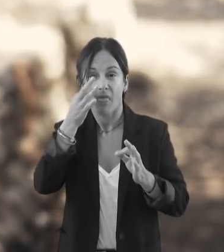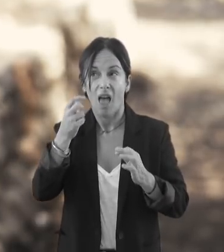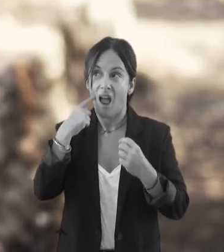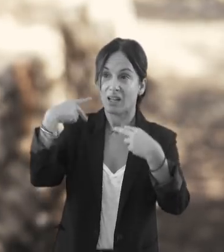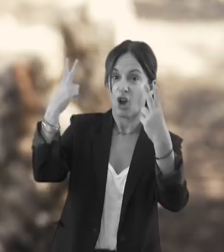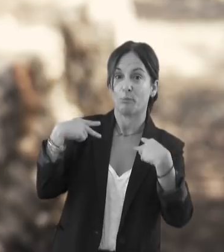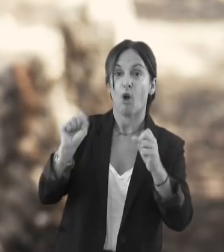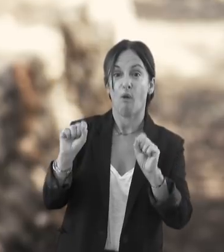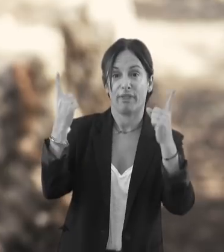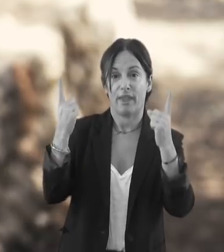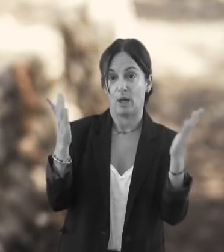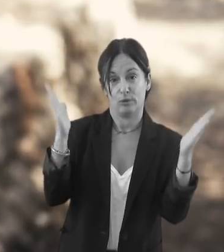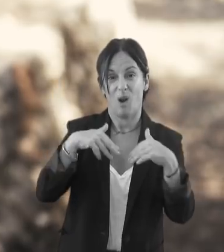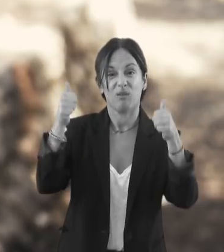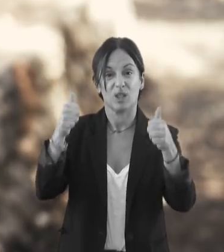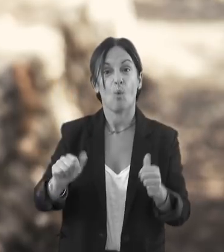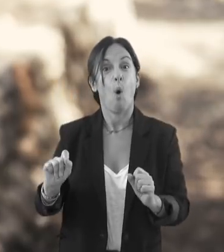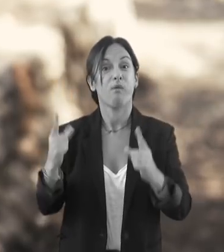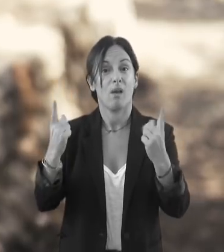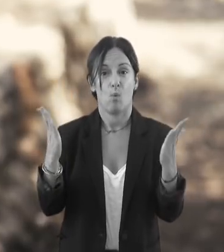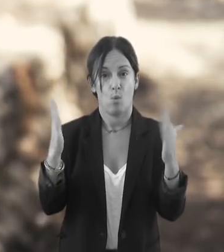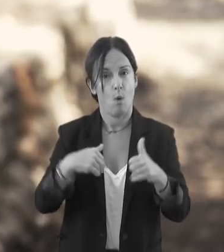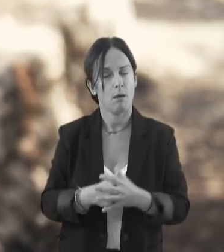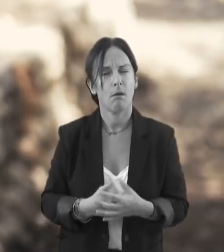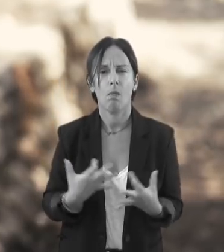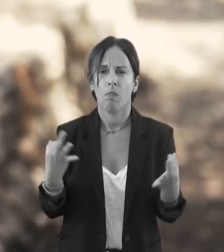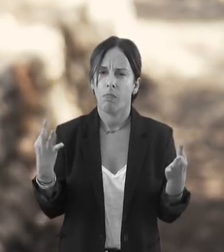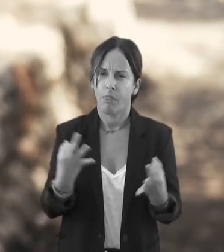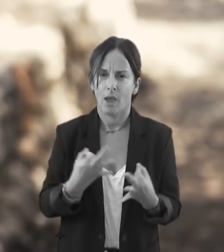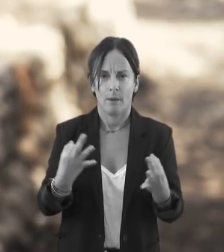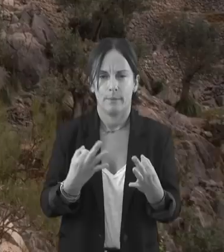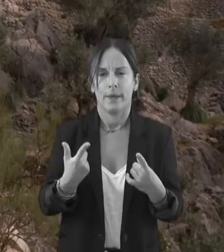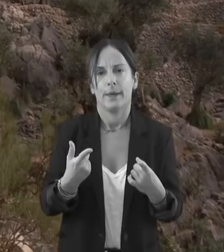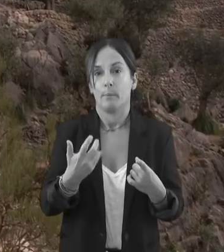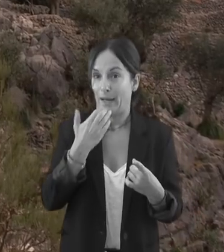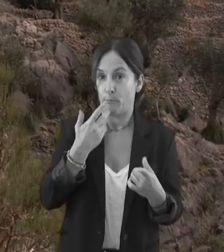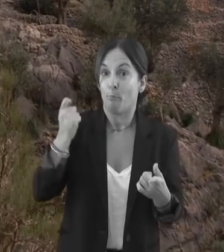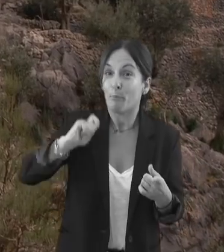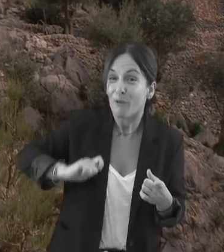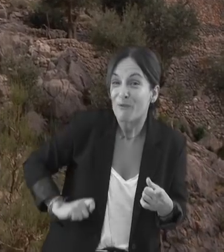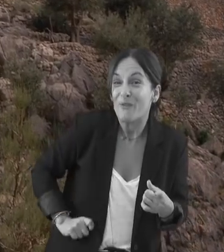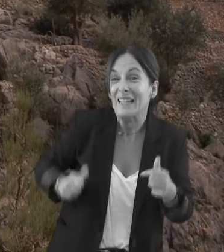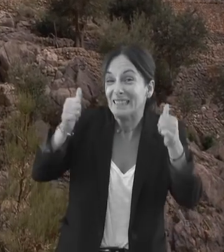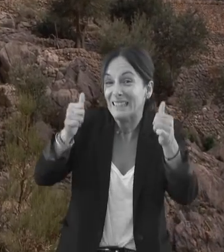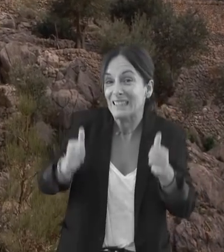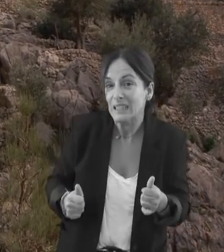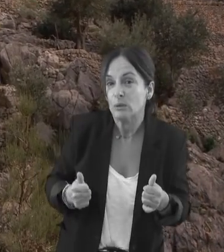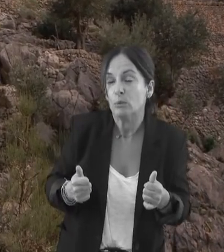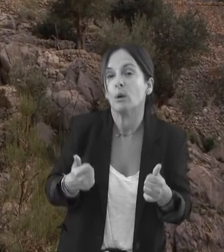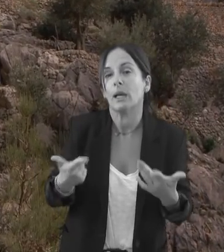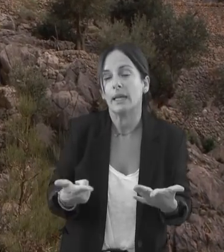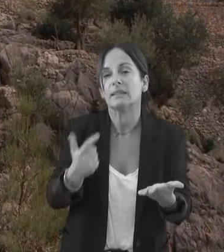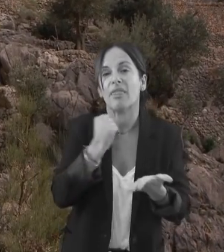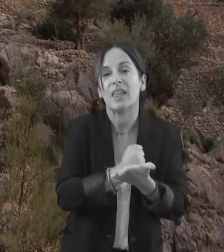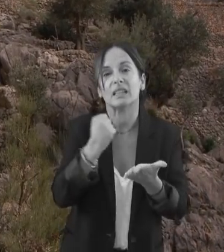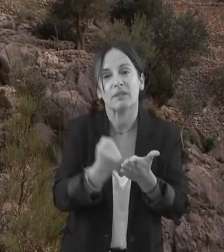havia autèntics monuments de pedra en sec. Era el cas del Barranc de Mirall. Llavors aquí sorgeix les iniciatives del Consell